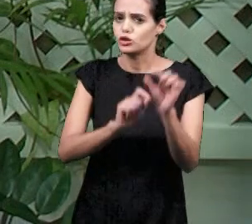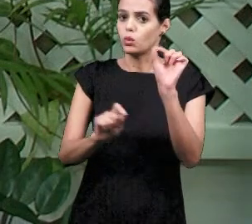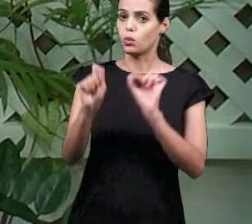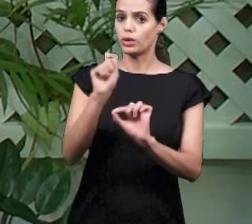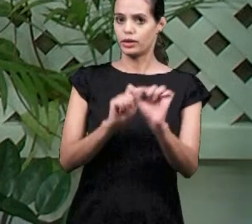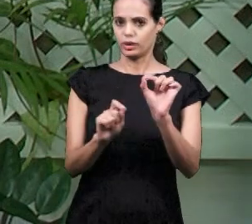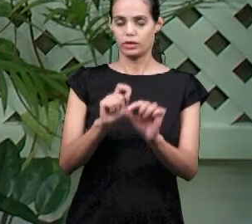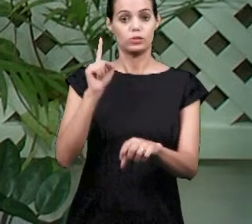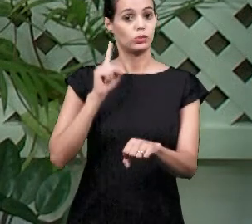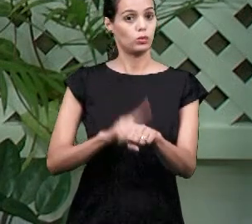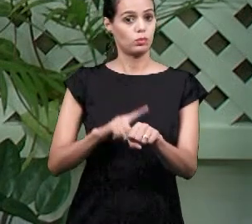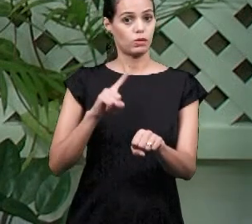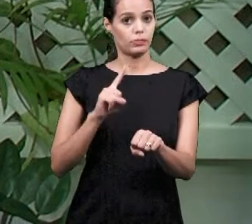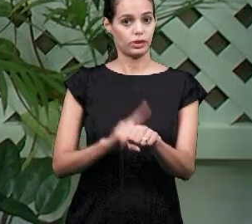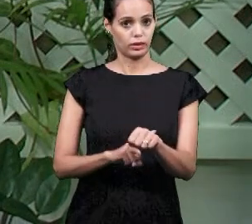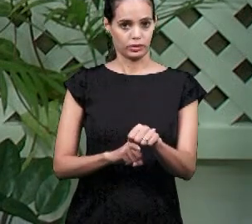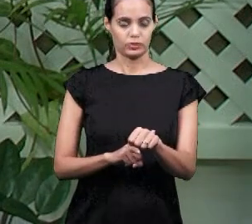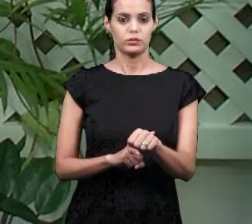Quand